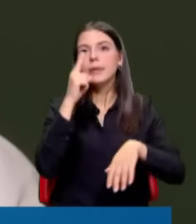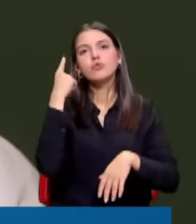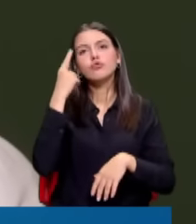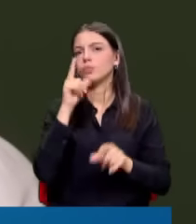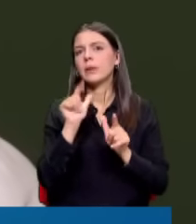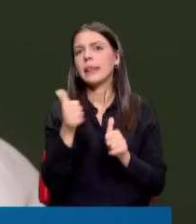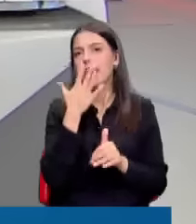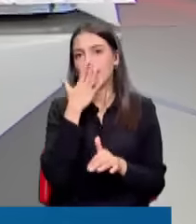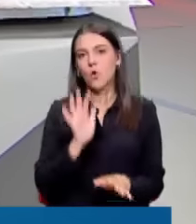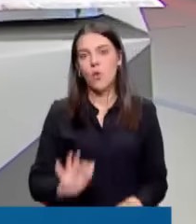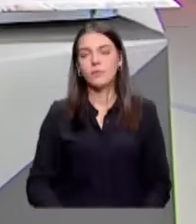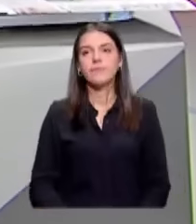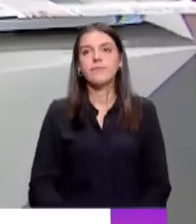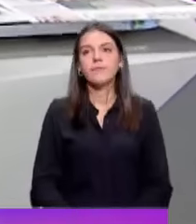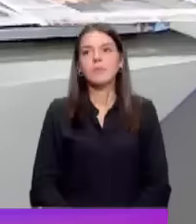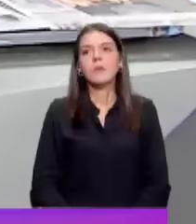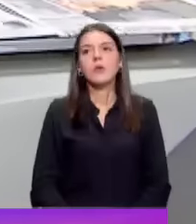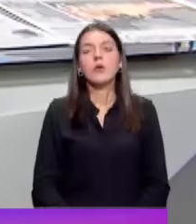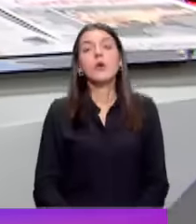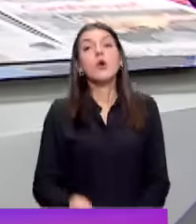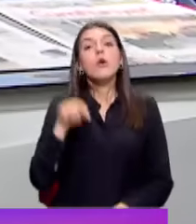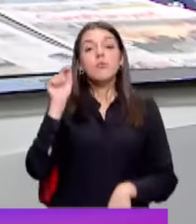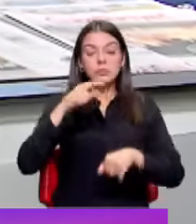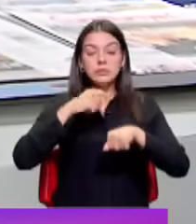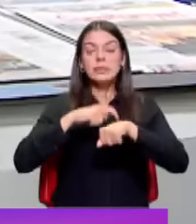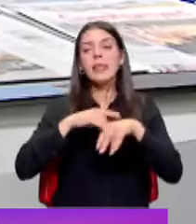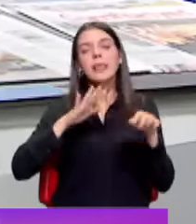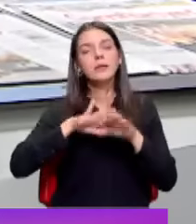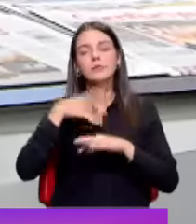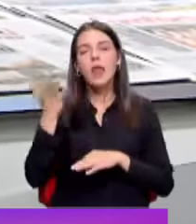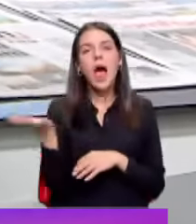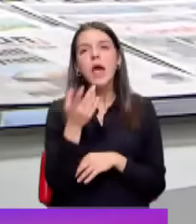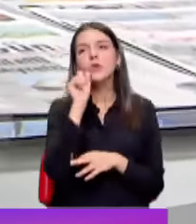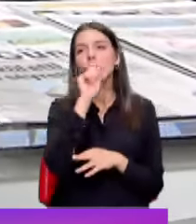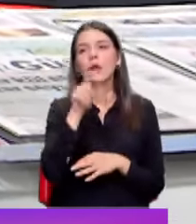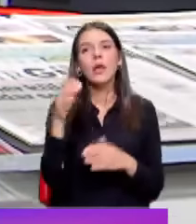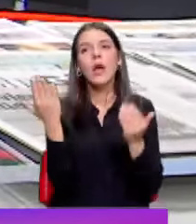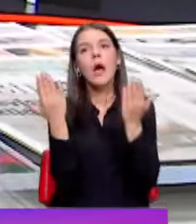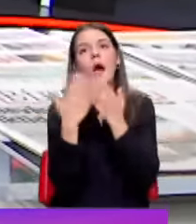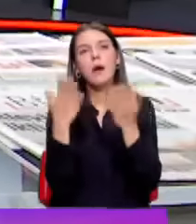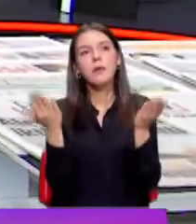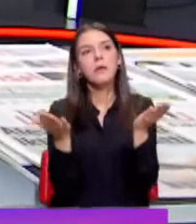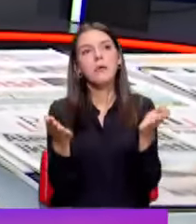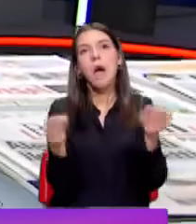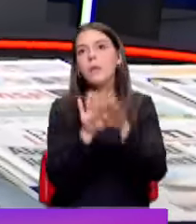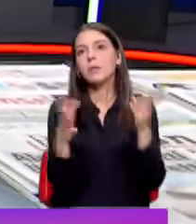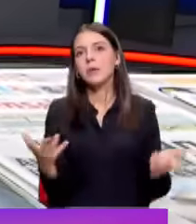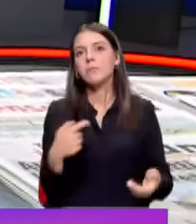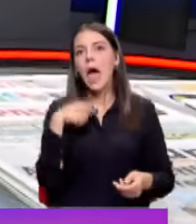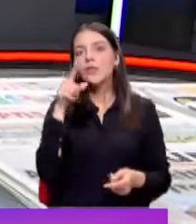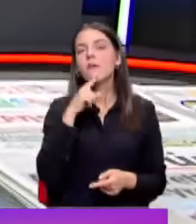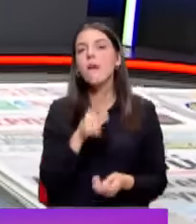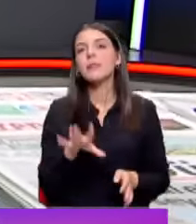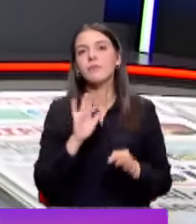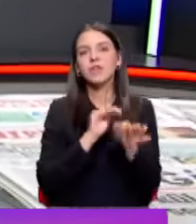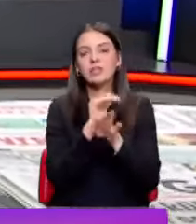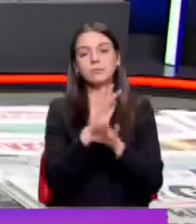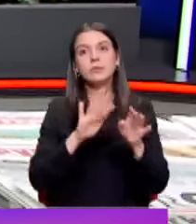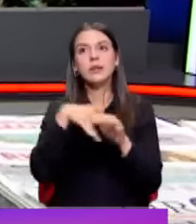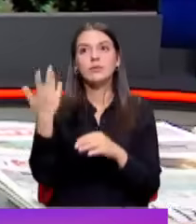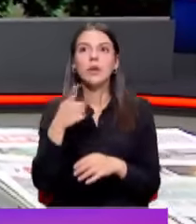düşünmüyorum. Bu saatten sonra hangi ülkeyi kapatabilirler? Ben de ona emin değilim yaşadıklarımızdan